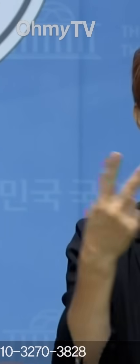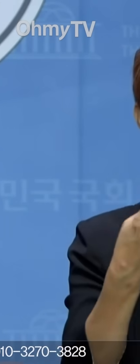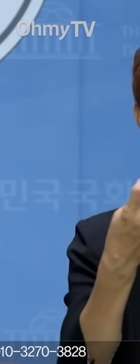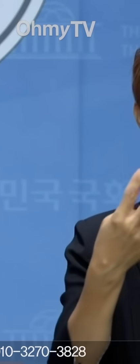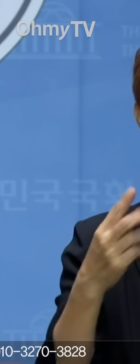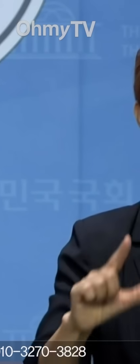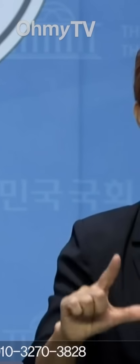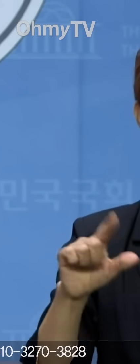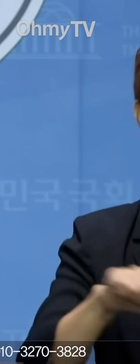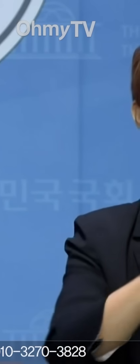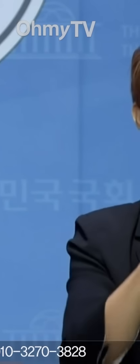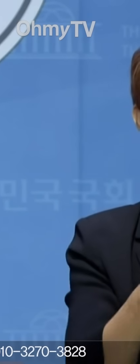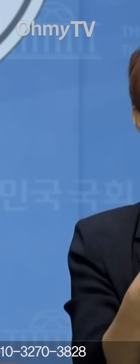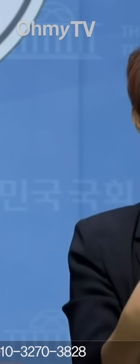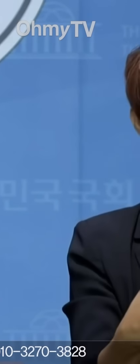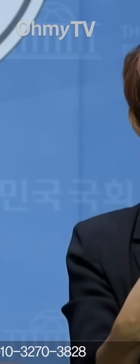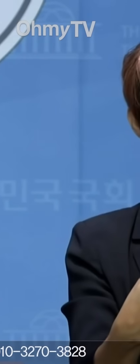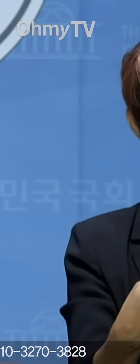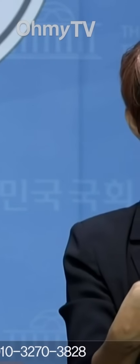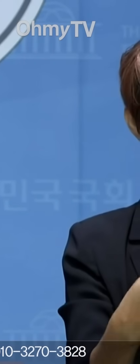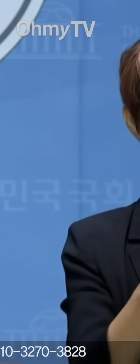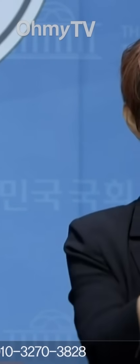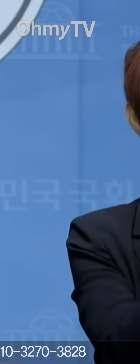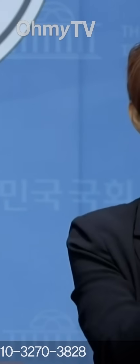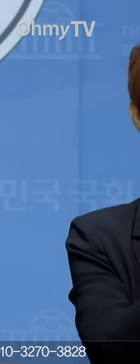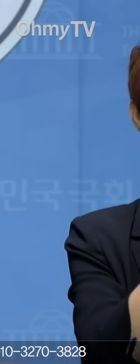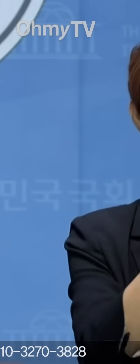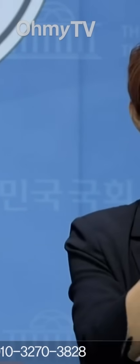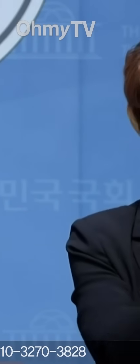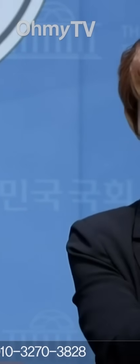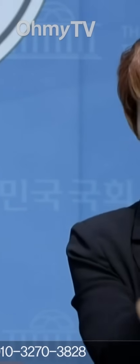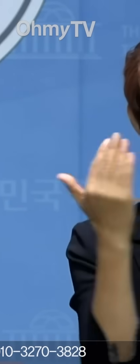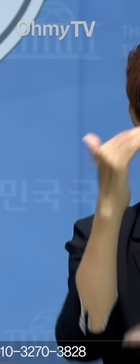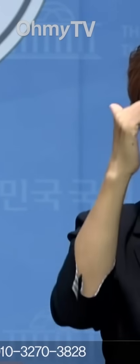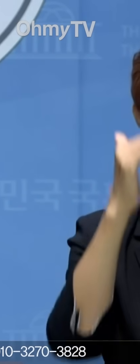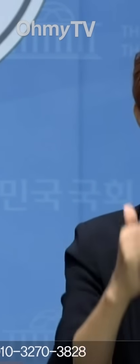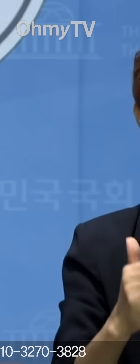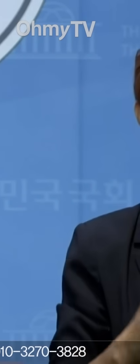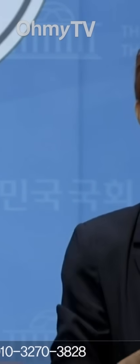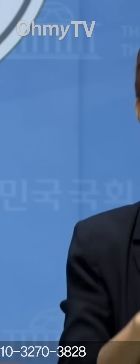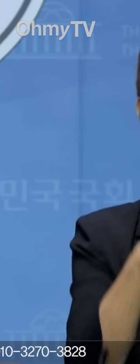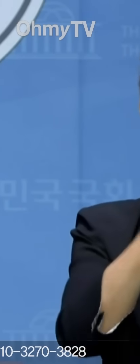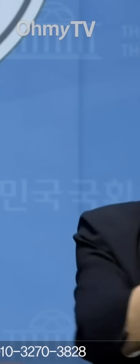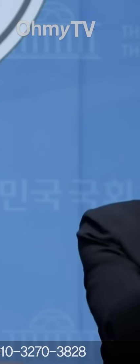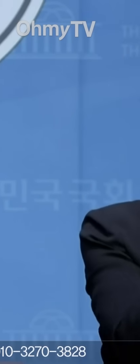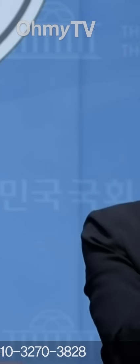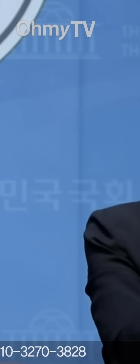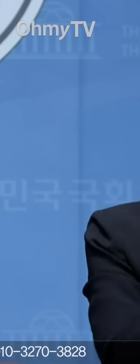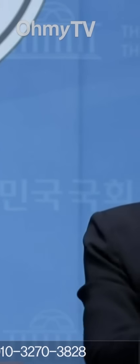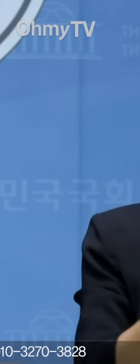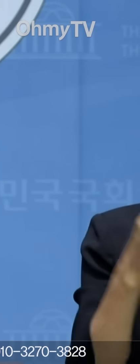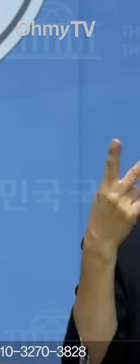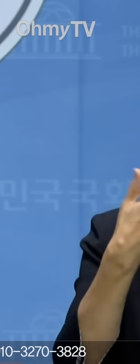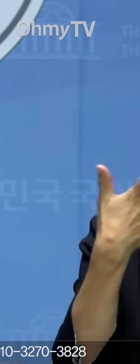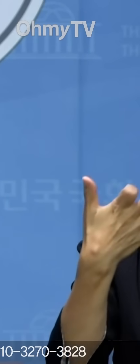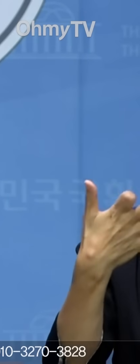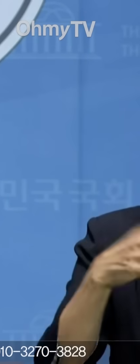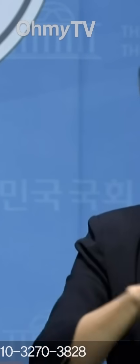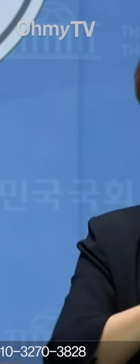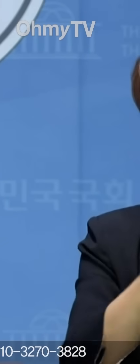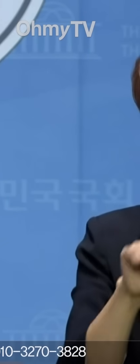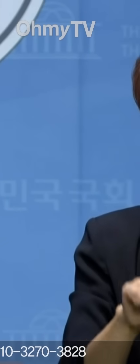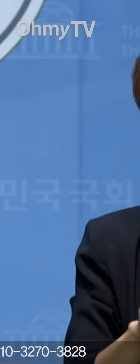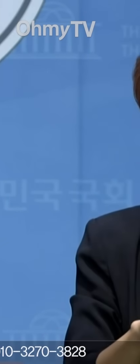2023년 2월 2일자 SBS 보도에 의하면 김성태는 2019년